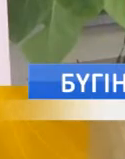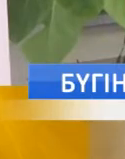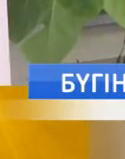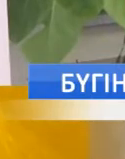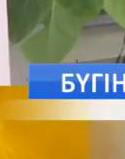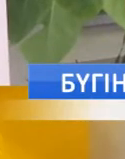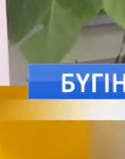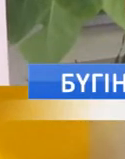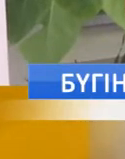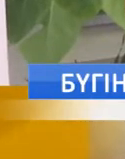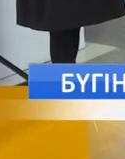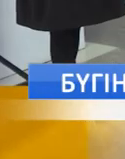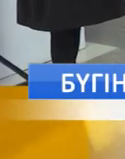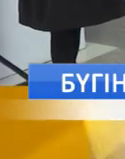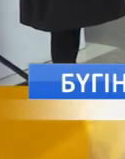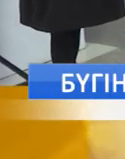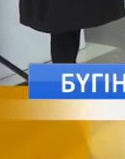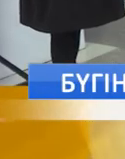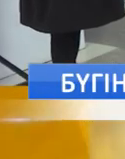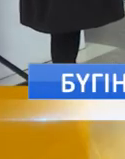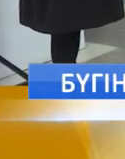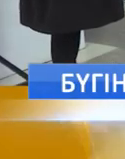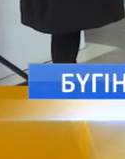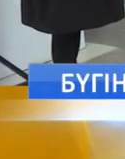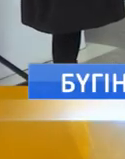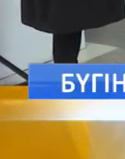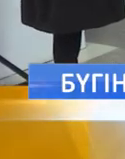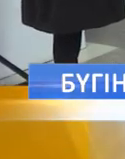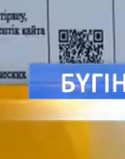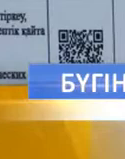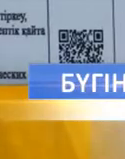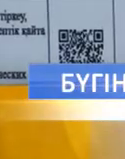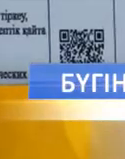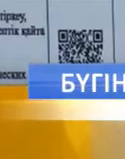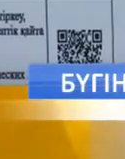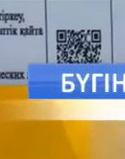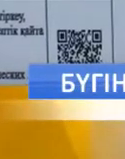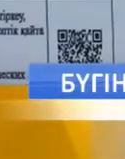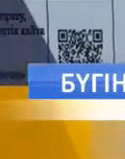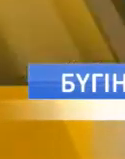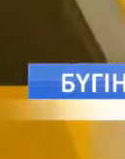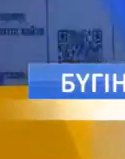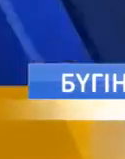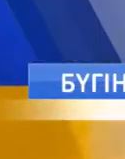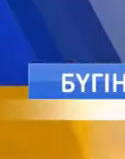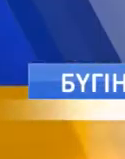Анықтама алу жеңілдей түсті. ЕГОВ порталына мекенжай бойынша тіркелген азаматтар туралы анықтама беру қызметі қосылды.